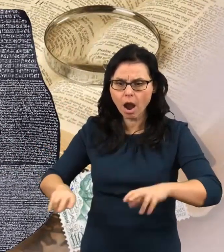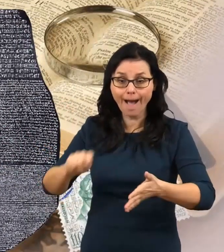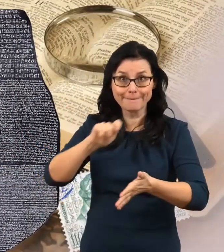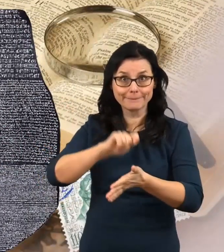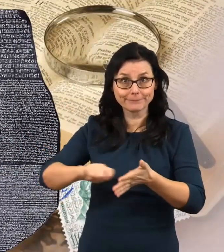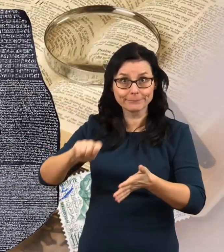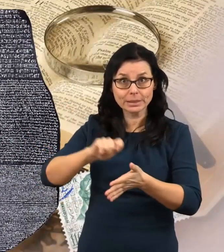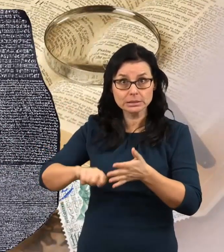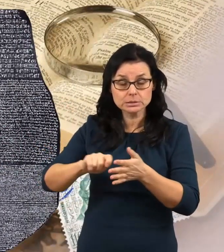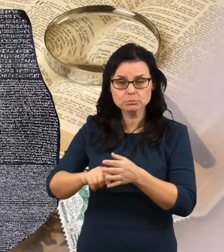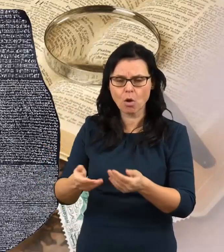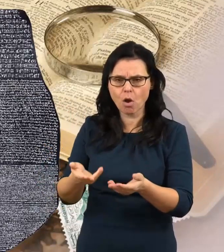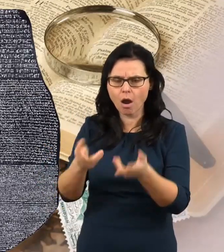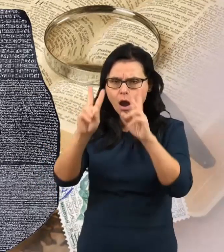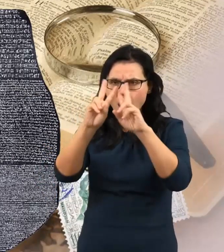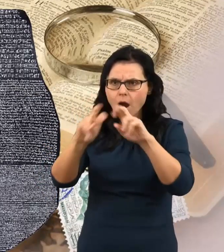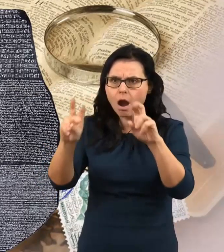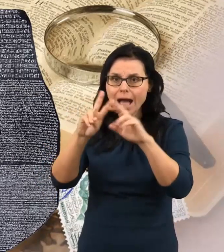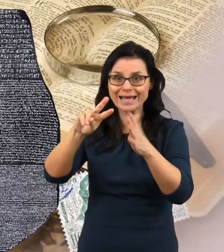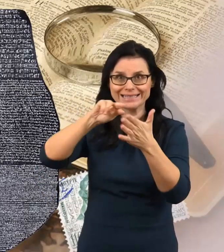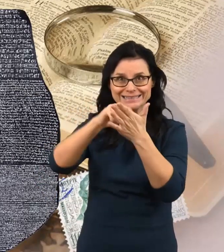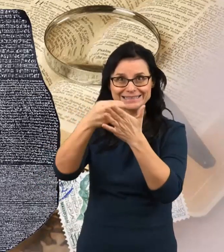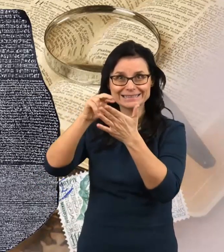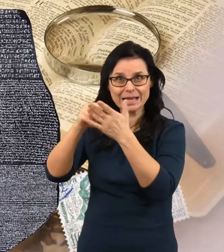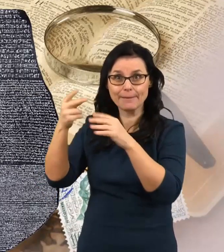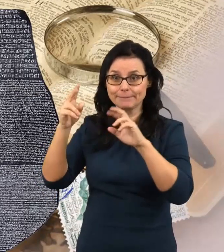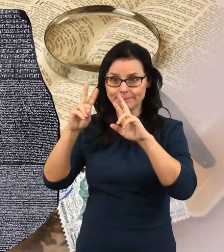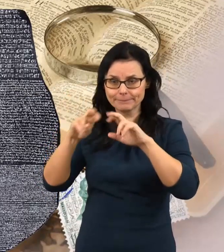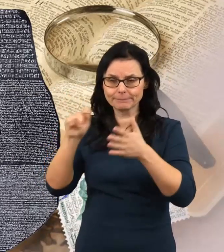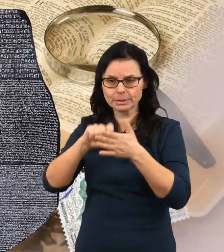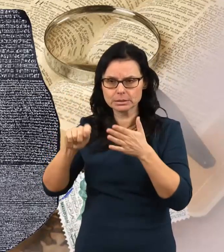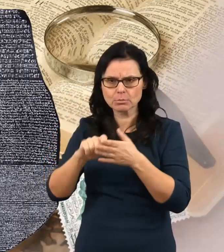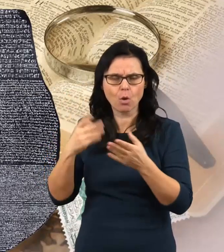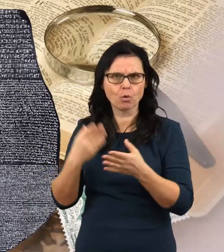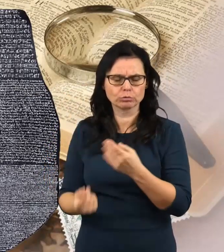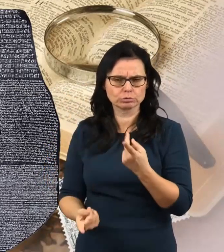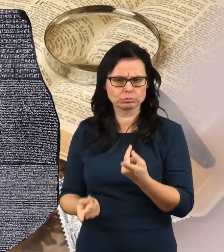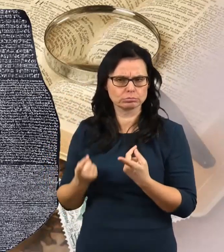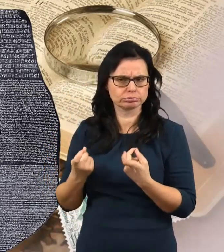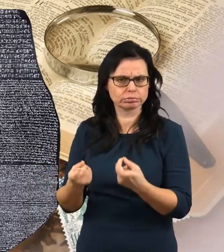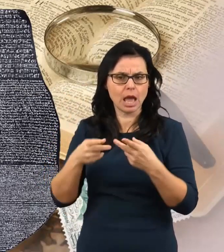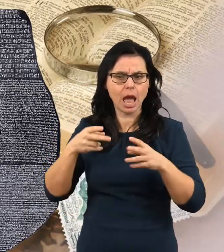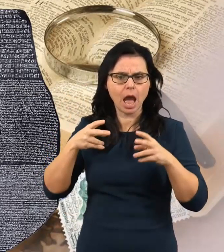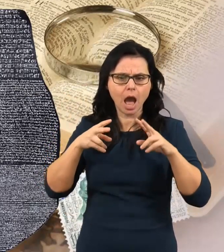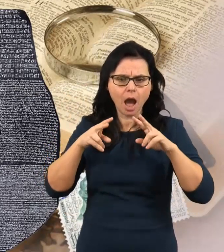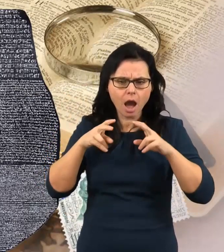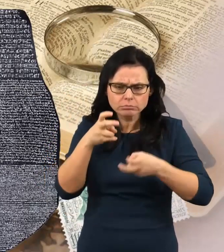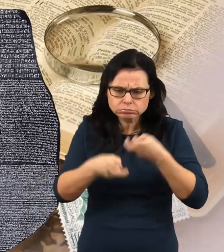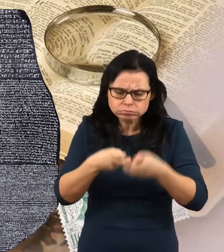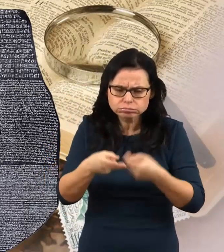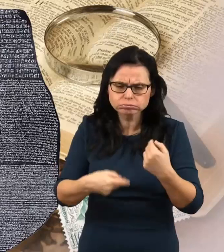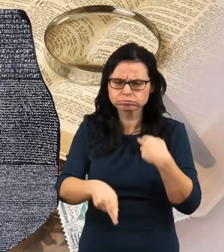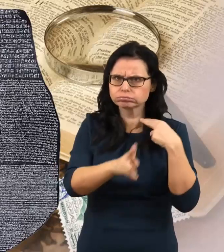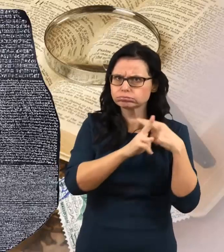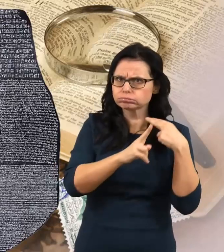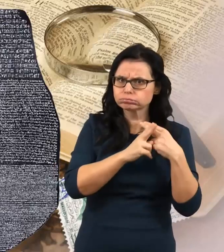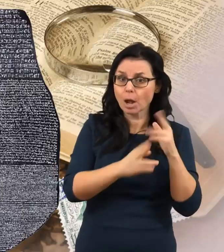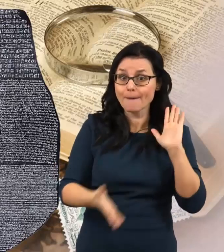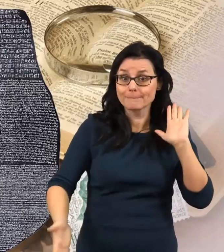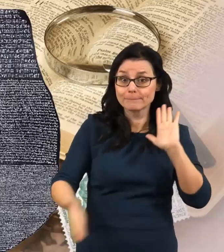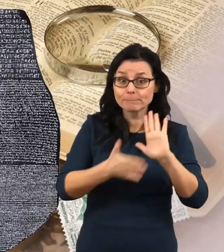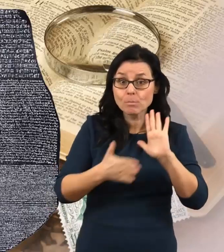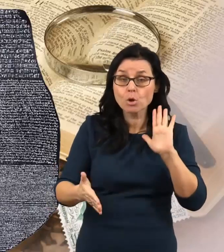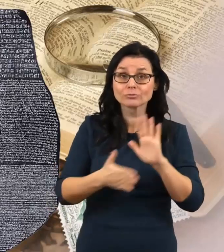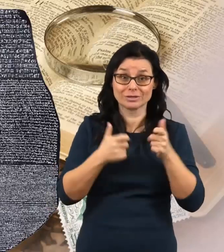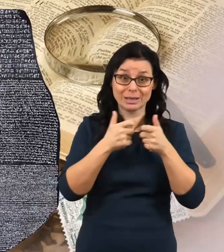písma a hieroglyfů, tak tím probudil zájem o archeologii, která vlastně potvrdila biblické zvěsti.